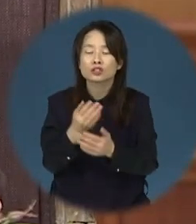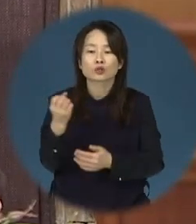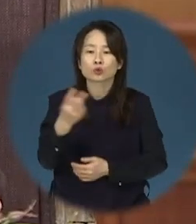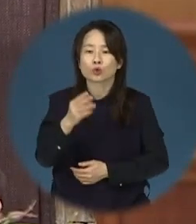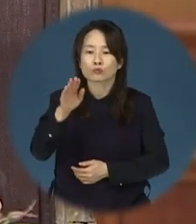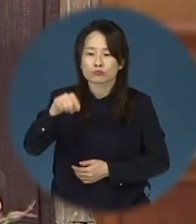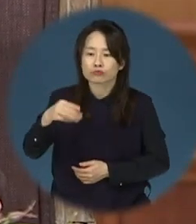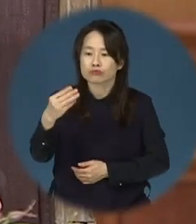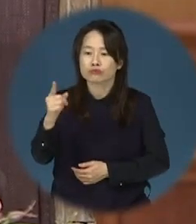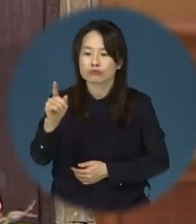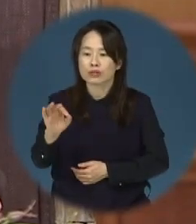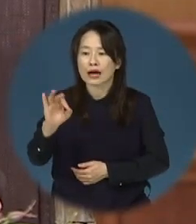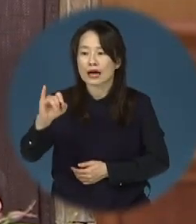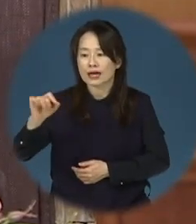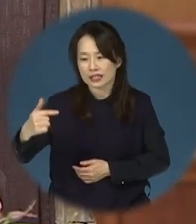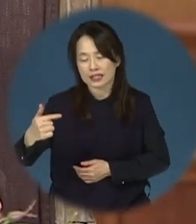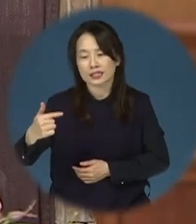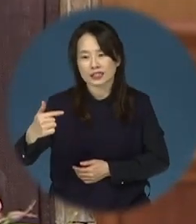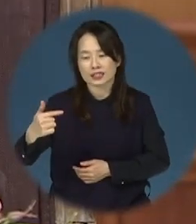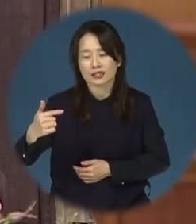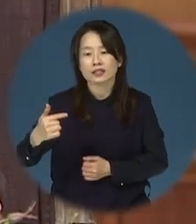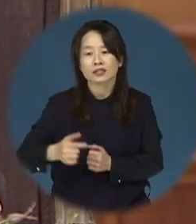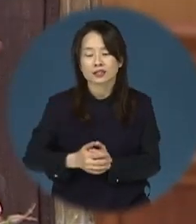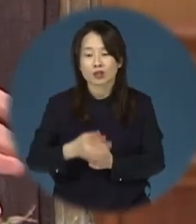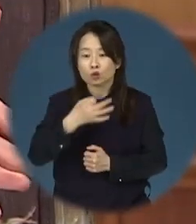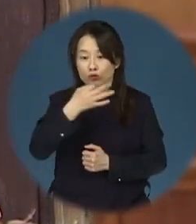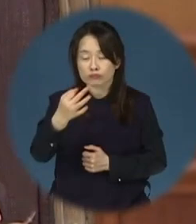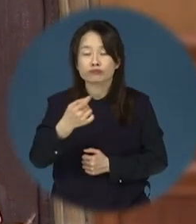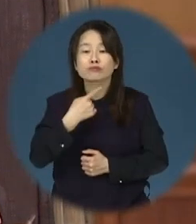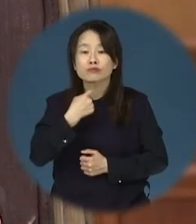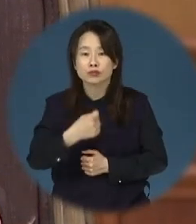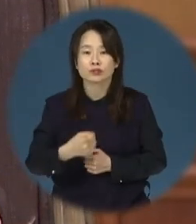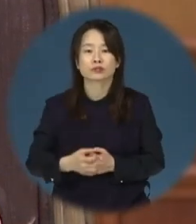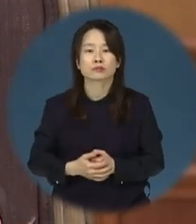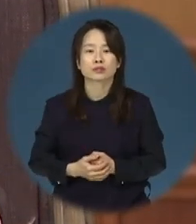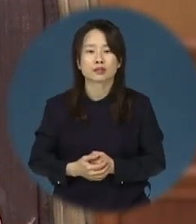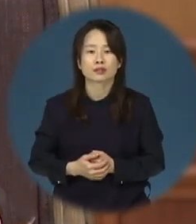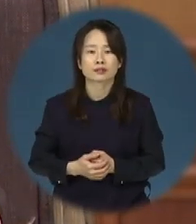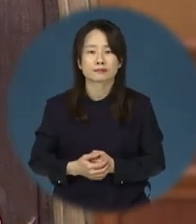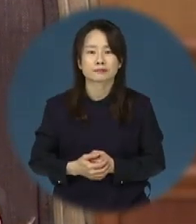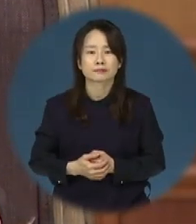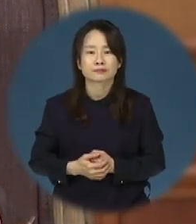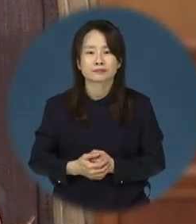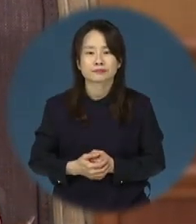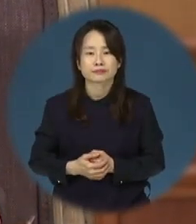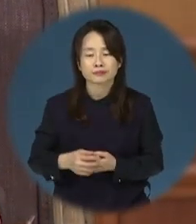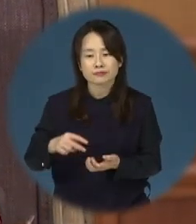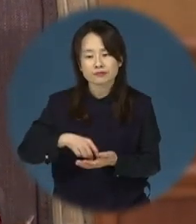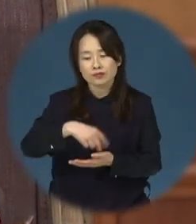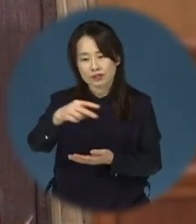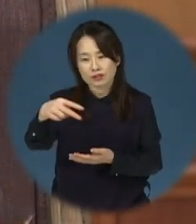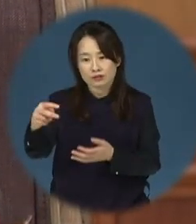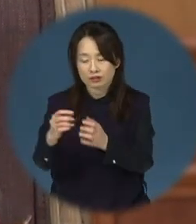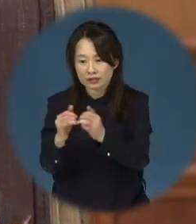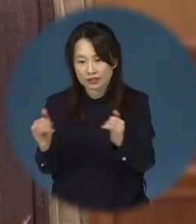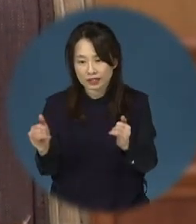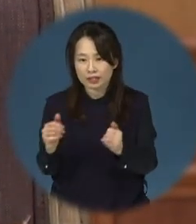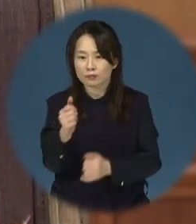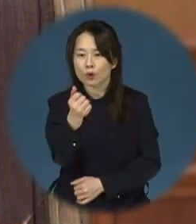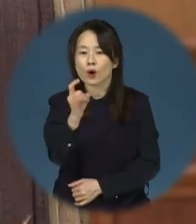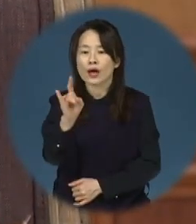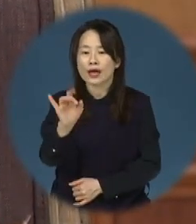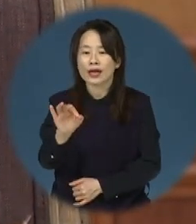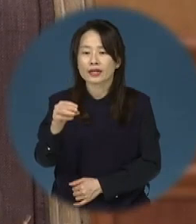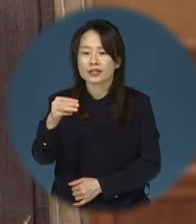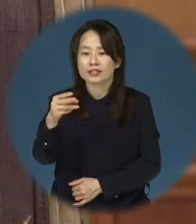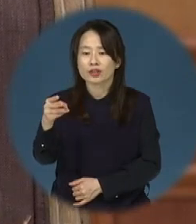거린이라고 그랬고 뭐 불황인 1, 2, 3 이렇게 해가지고 병원에서 그 행여 병자로 무료 치료, 병자. 예,